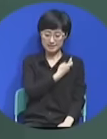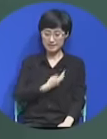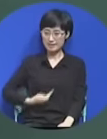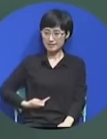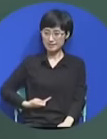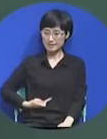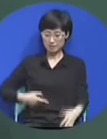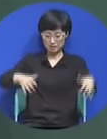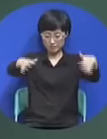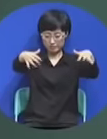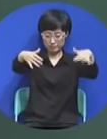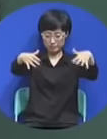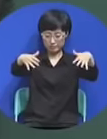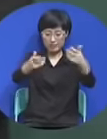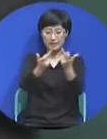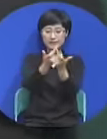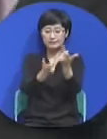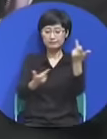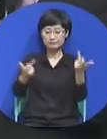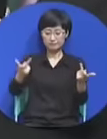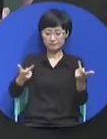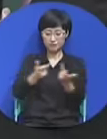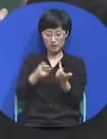중요한 설명을 해주셨어요.